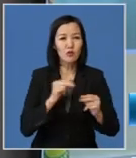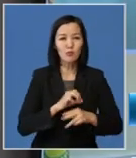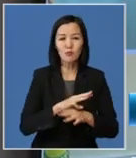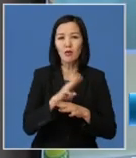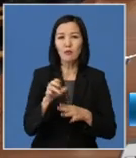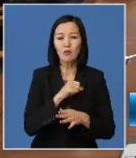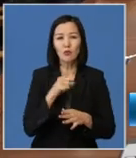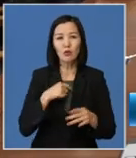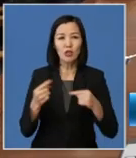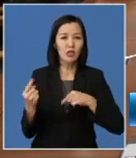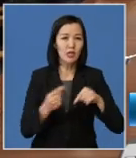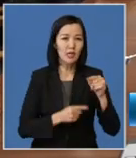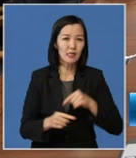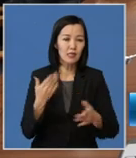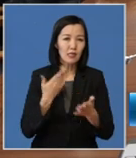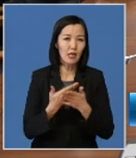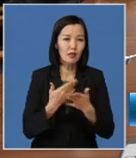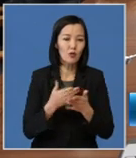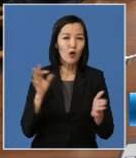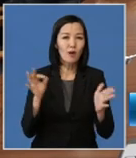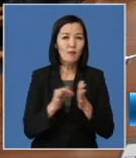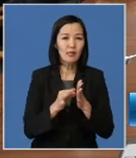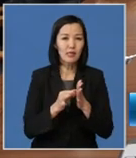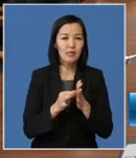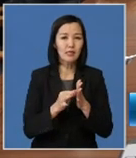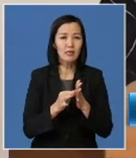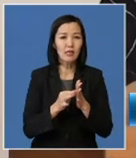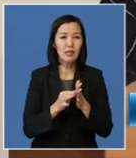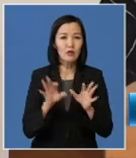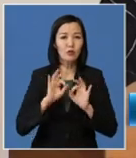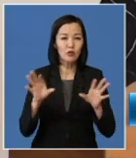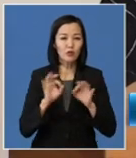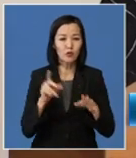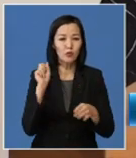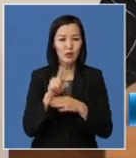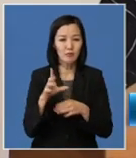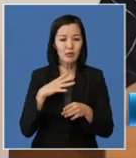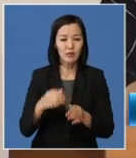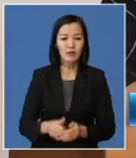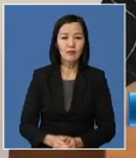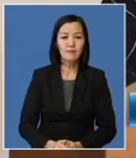өздерін жеке кәсіпкер ретінде дәлелдеу мақсатында арналған режимді көпке кеңінен түсіндіруді міндеттеді.